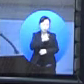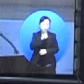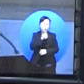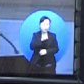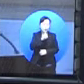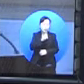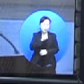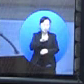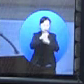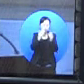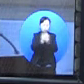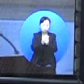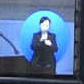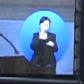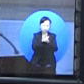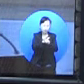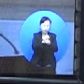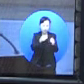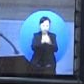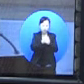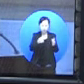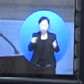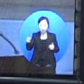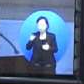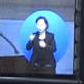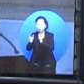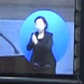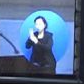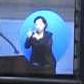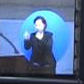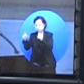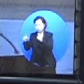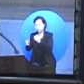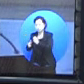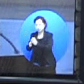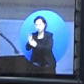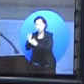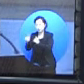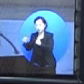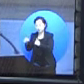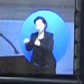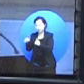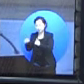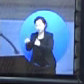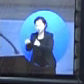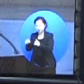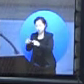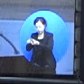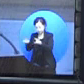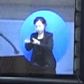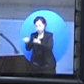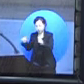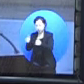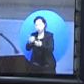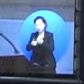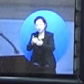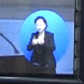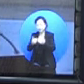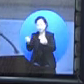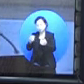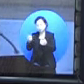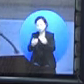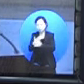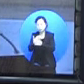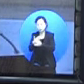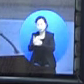취임하고 화성시장님을 여러 차례 만났습니다. 비공식적으로. 지금까지도 일관되게 말씀드리는